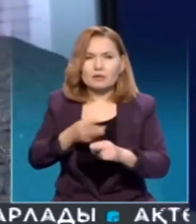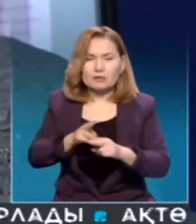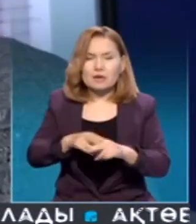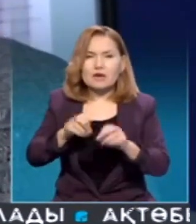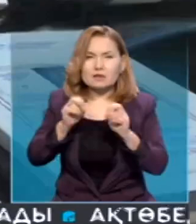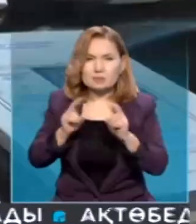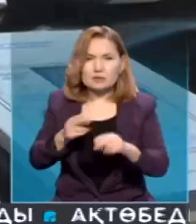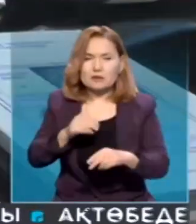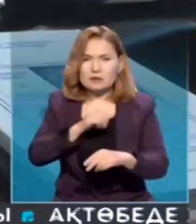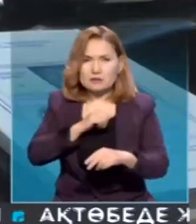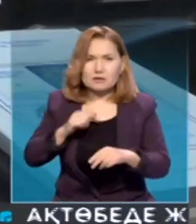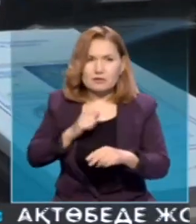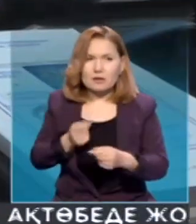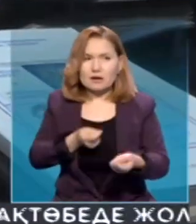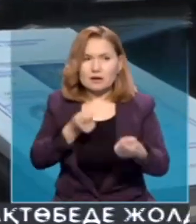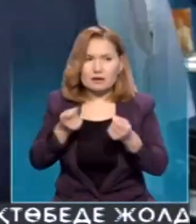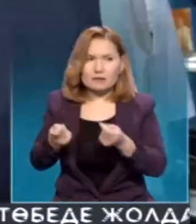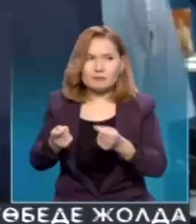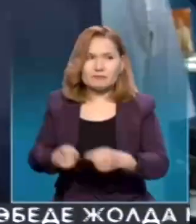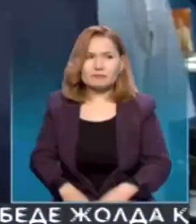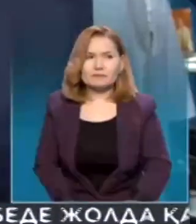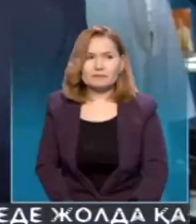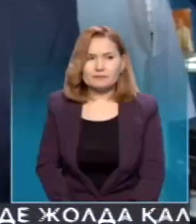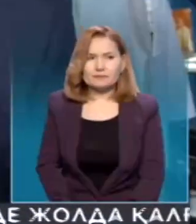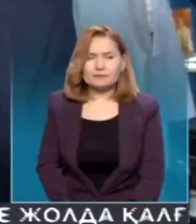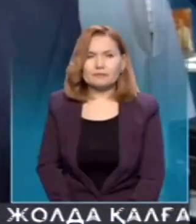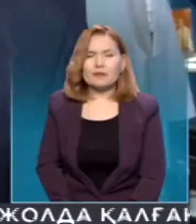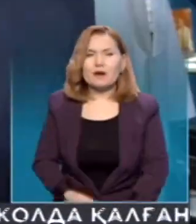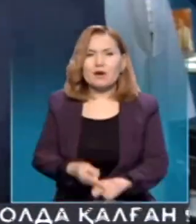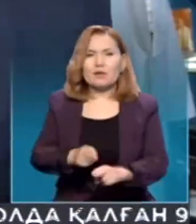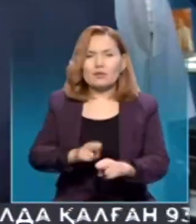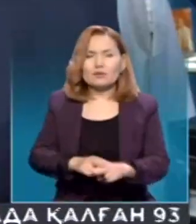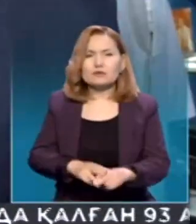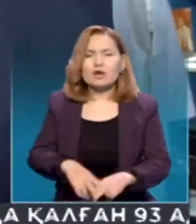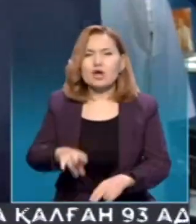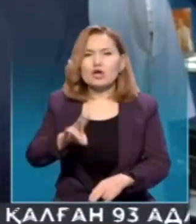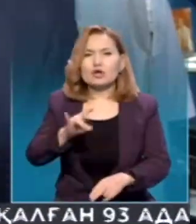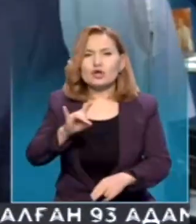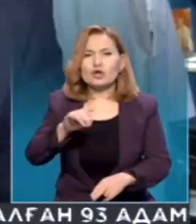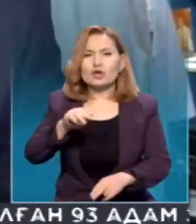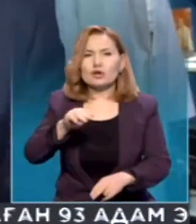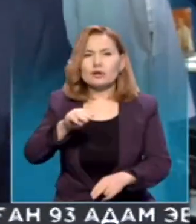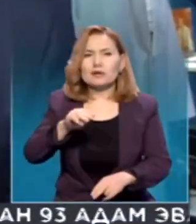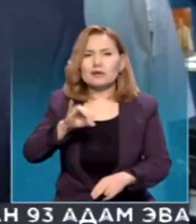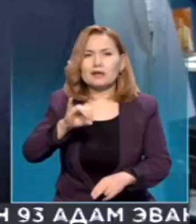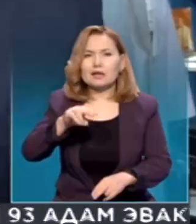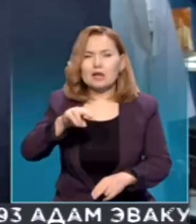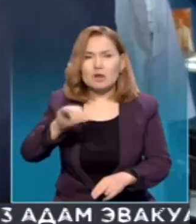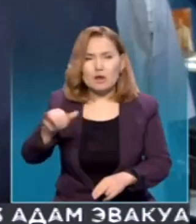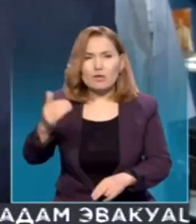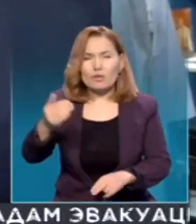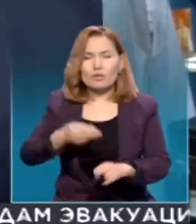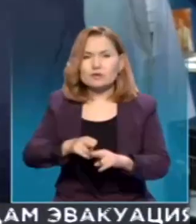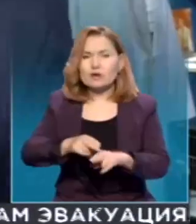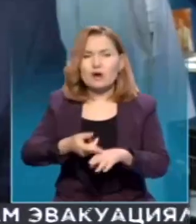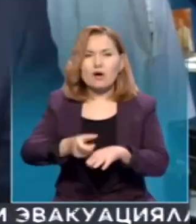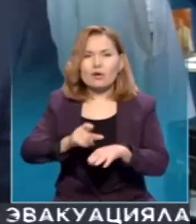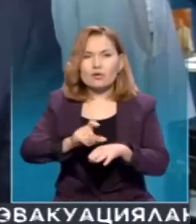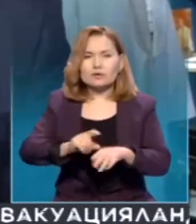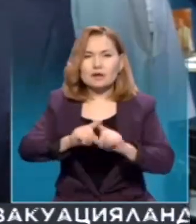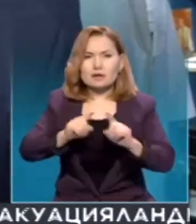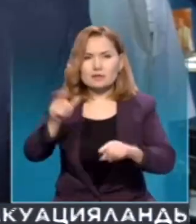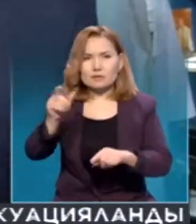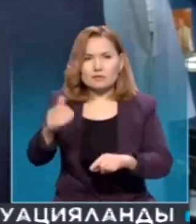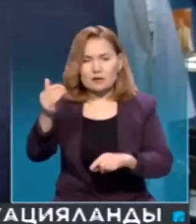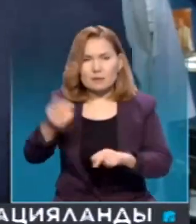мақсатпен бүгінгі шара болып отыр. Нұрсұлу ағамыз сағынғанда, Нұрсұлу ағамыздың келбетін іздегенде, Нұрсұлу ағамыздың бейнесін көз